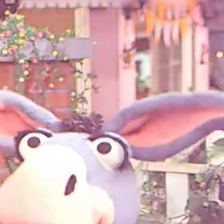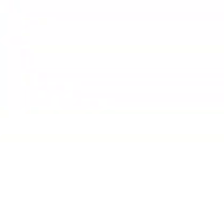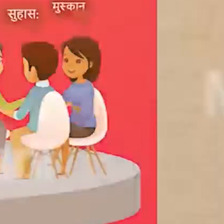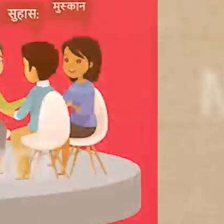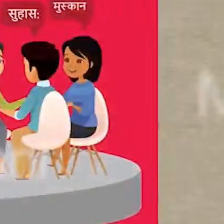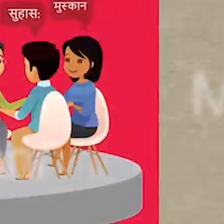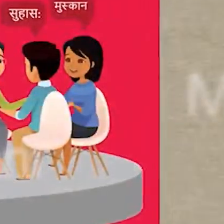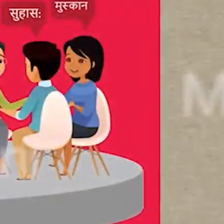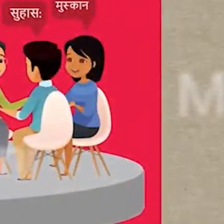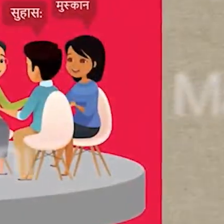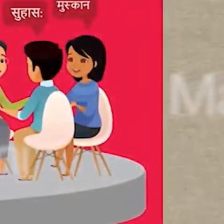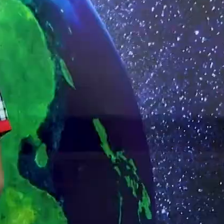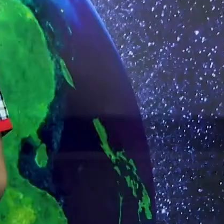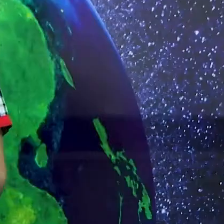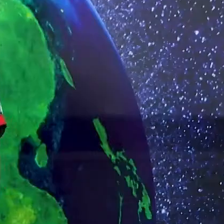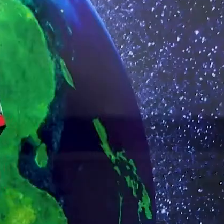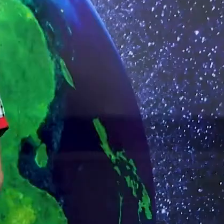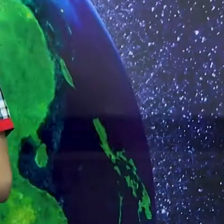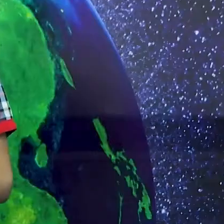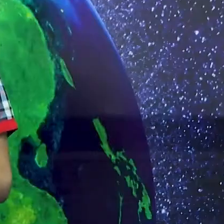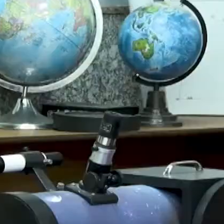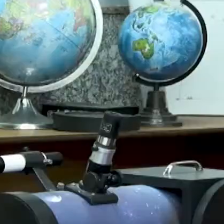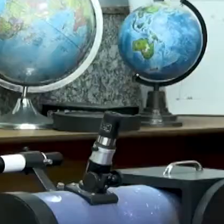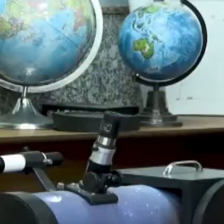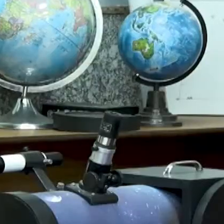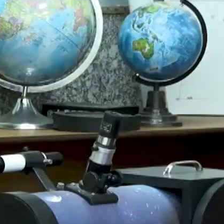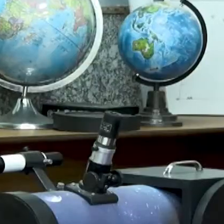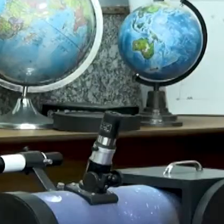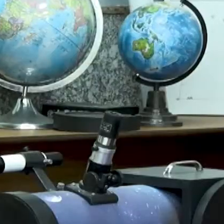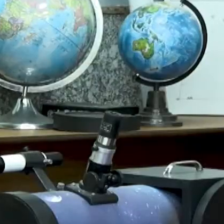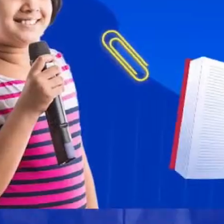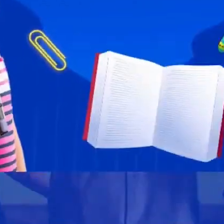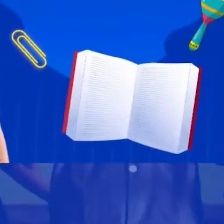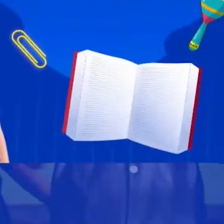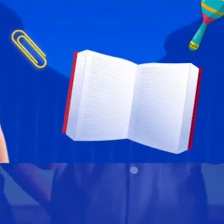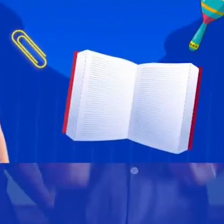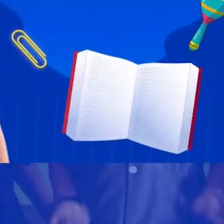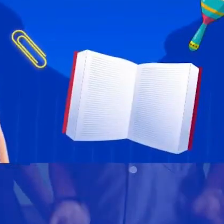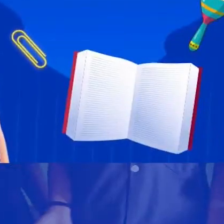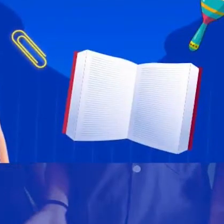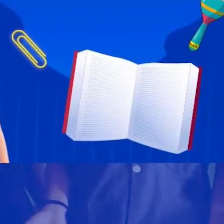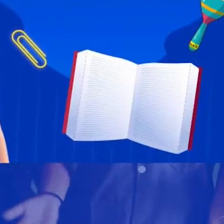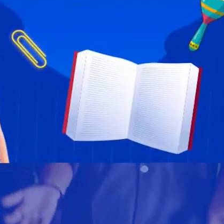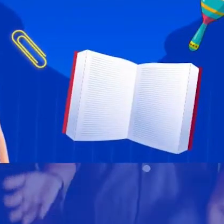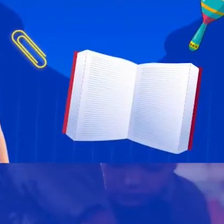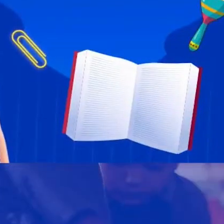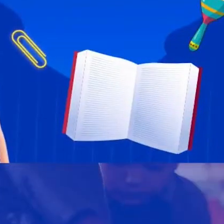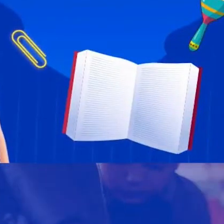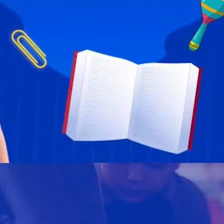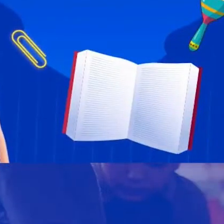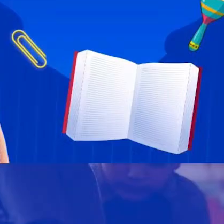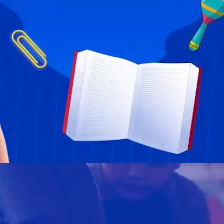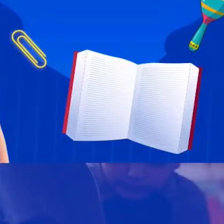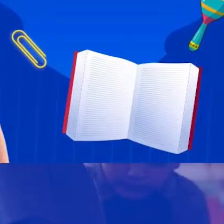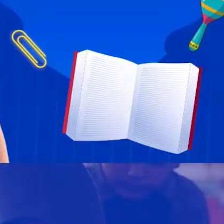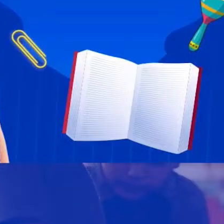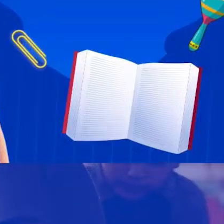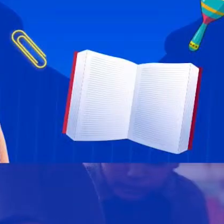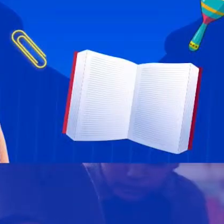सकते हैं। भारतीय भाषा कविता प्रतियोगिता के नियम आदि भी आपको इसी लिंक पर उपलब्ध